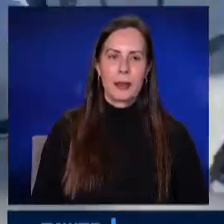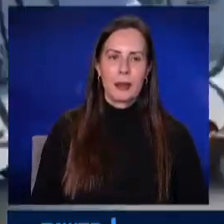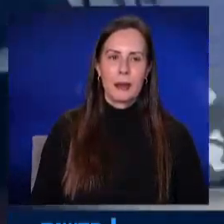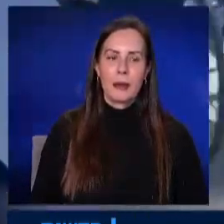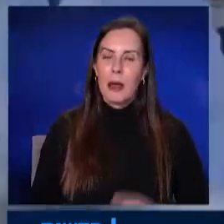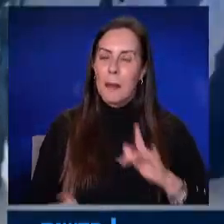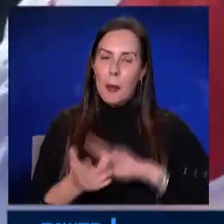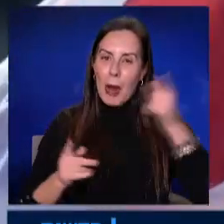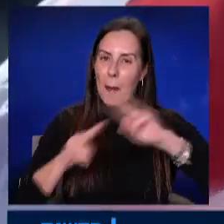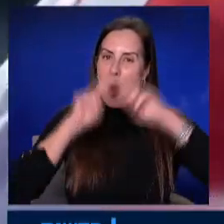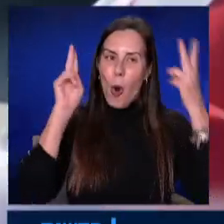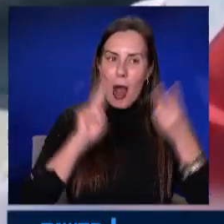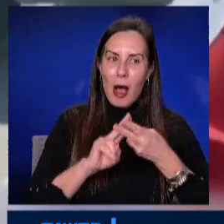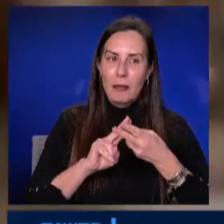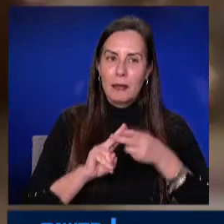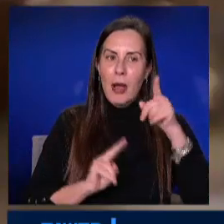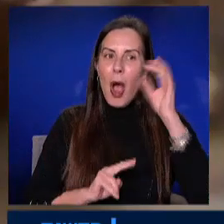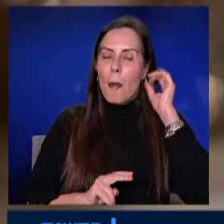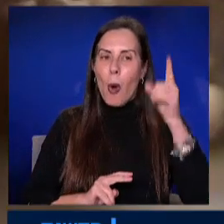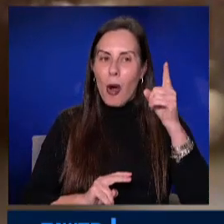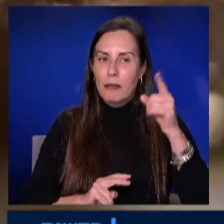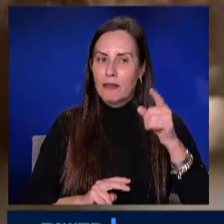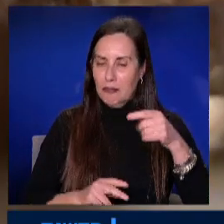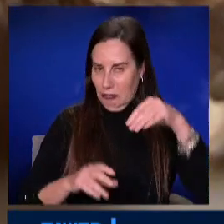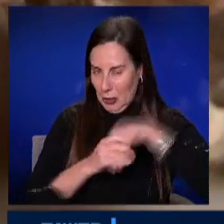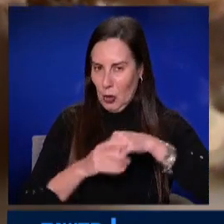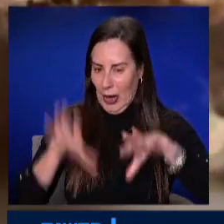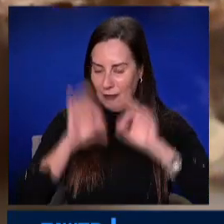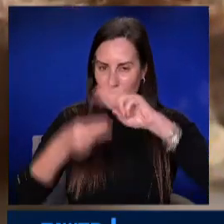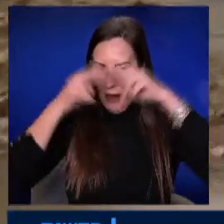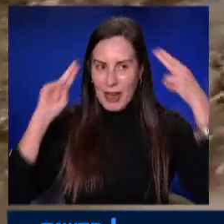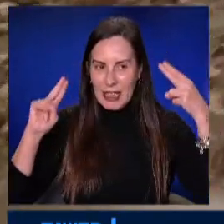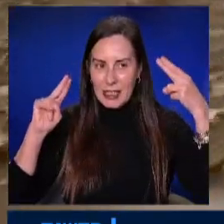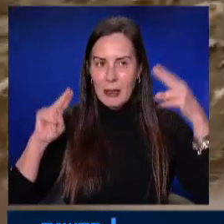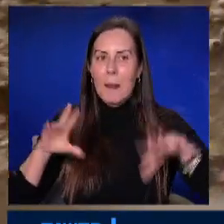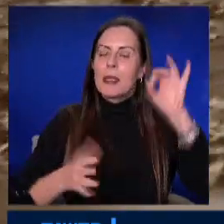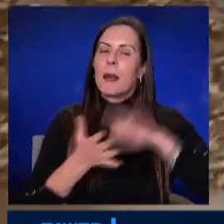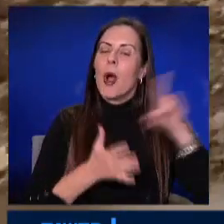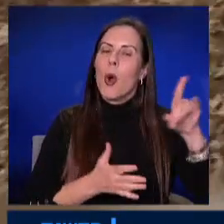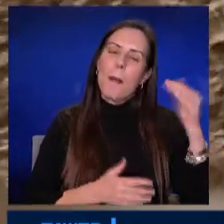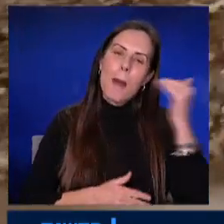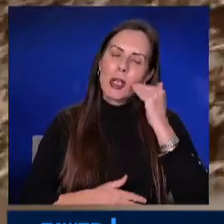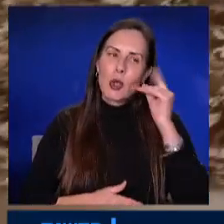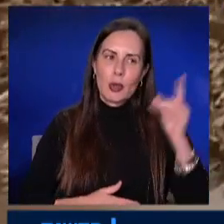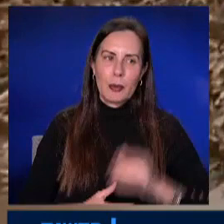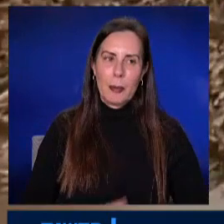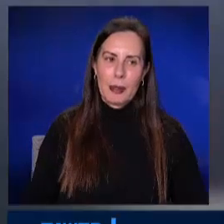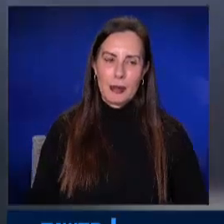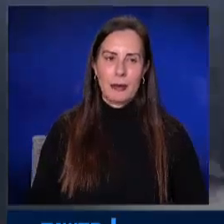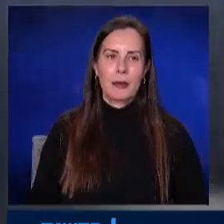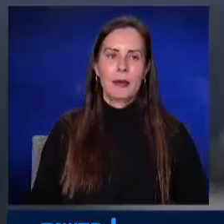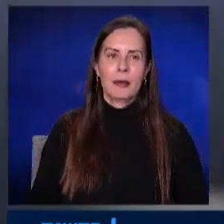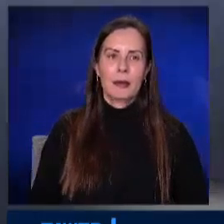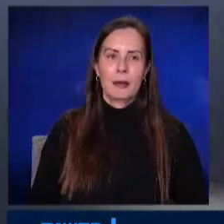בצידו האחר של העולם, רוקשי חביבזאי, חברתן לנבחרת עד לא מזמן, מצאה גם היא מקלט בווירג'יניה שבארצות